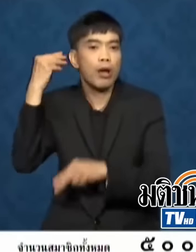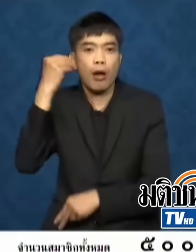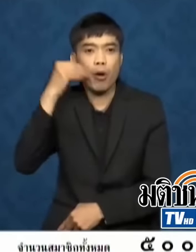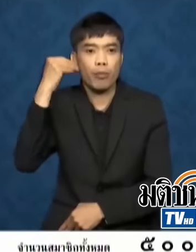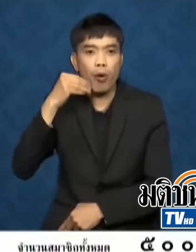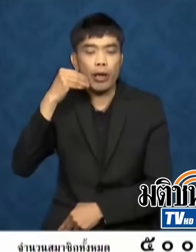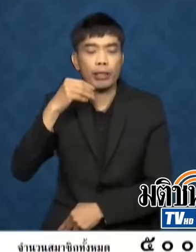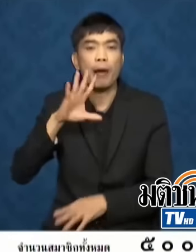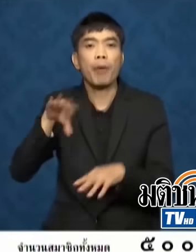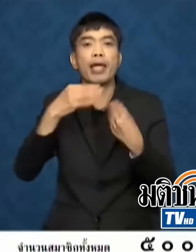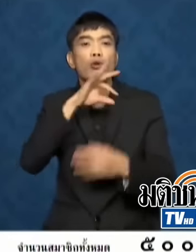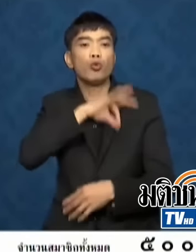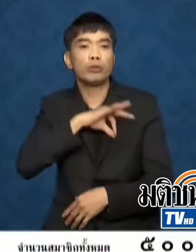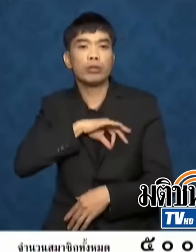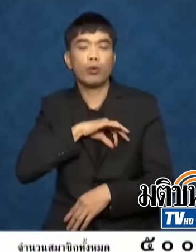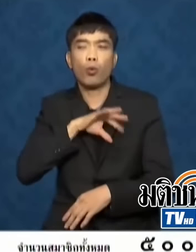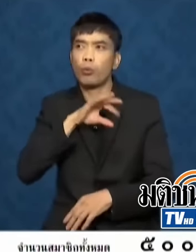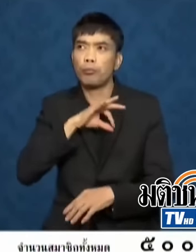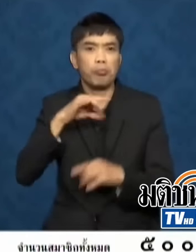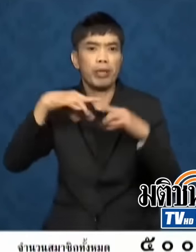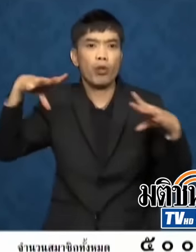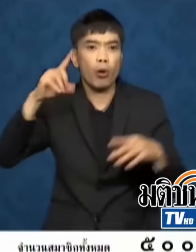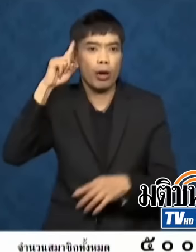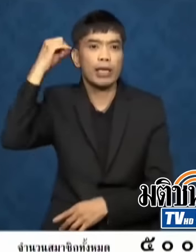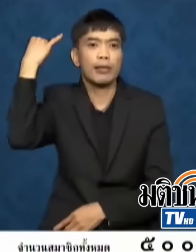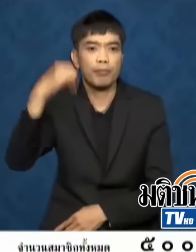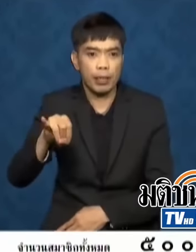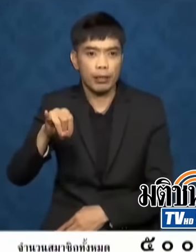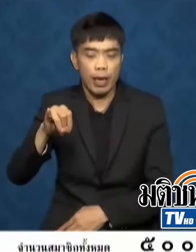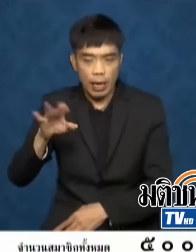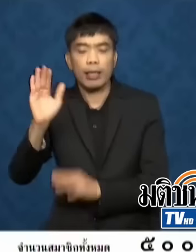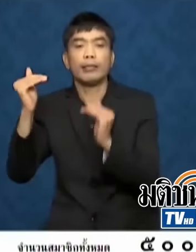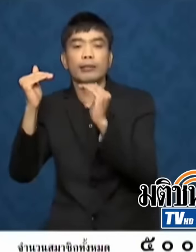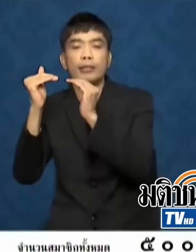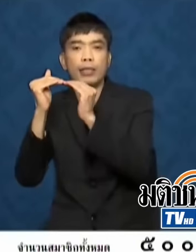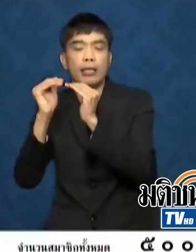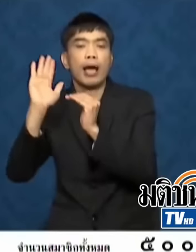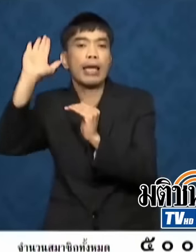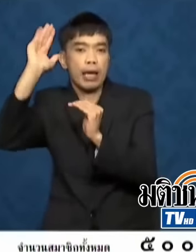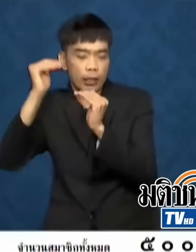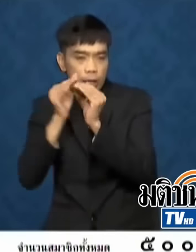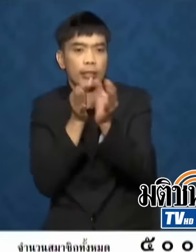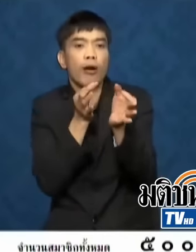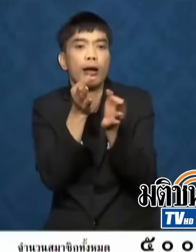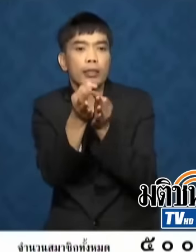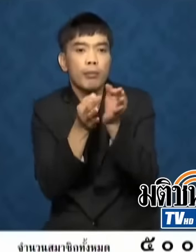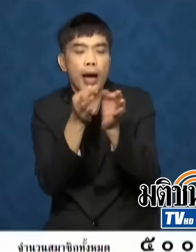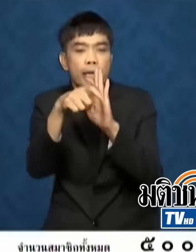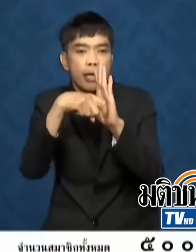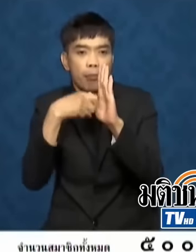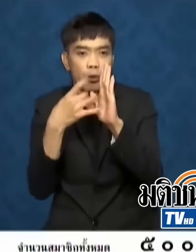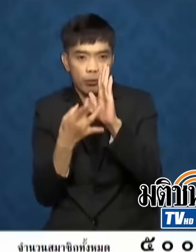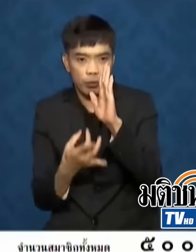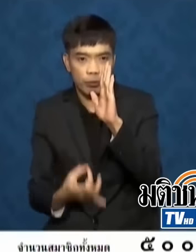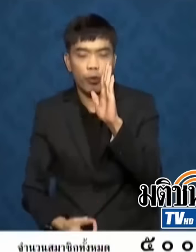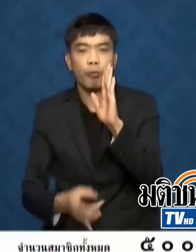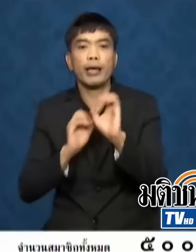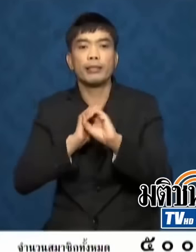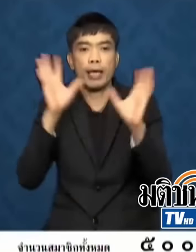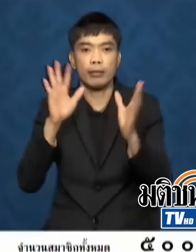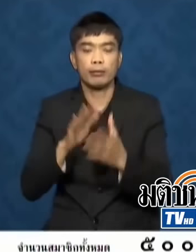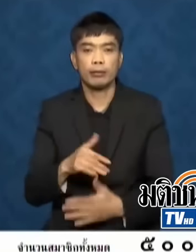ใจผิดถึงท่านอาจจะเสียหายได้ก็ขอให้ท่านได้ใช้สิทธิ์พาดพิงแล้วก็จะพ่อประเด็นเสียหาย ด้วยความเคารพ